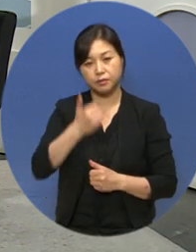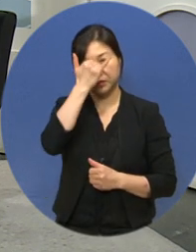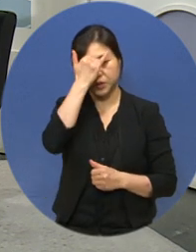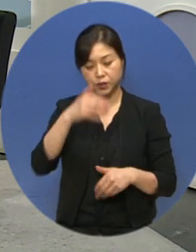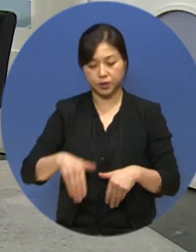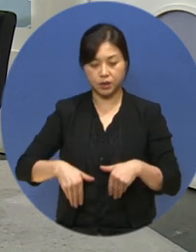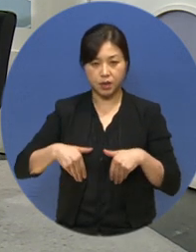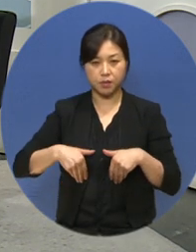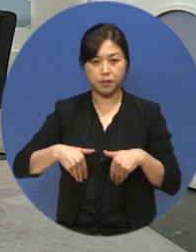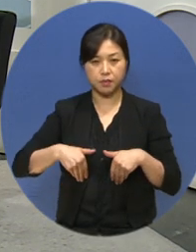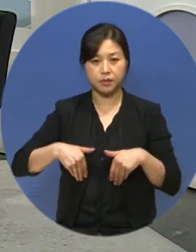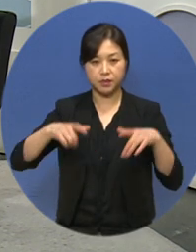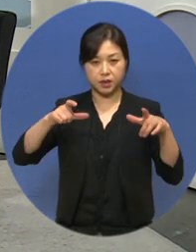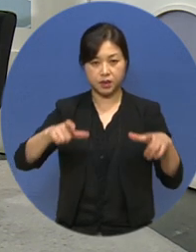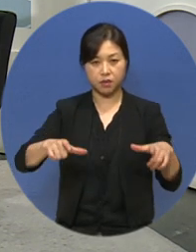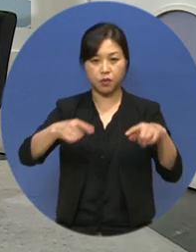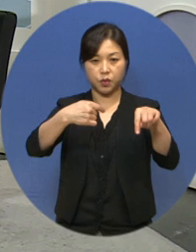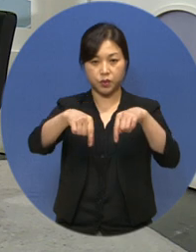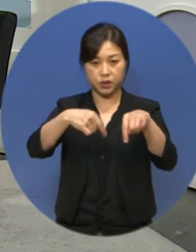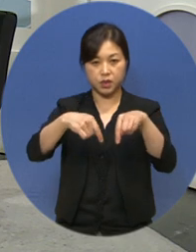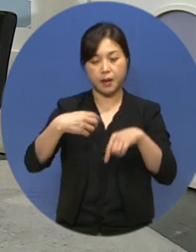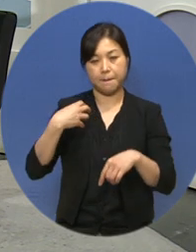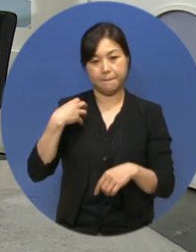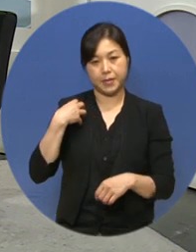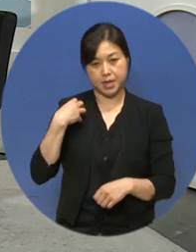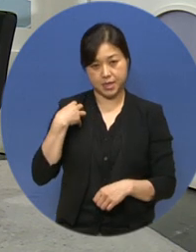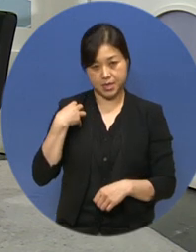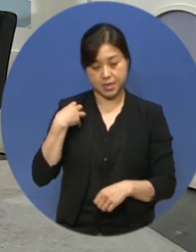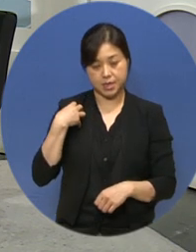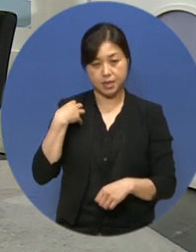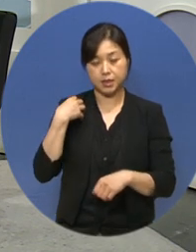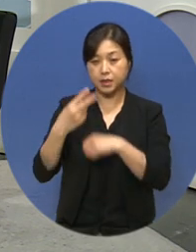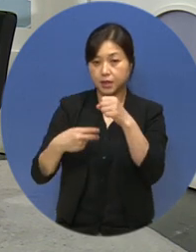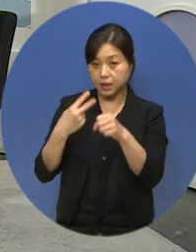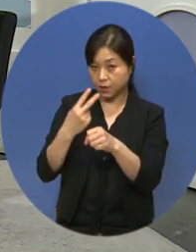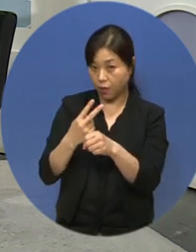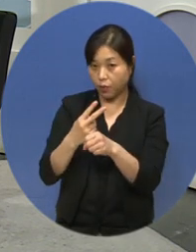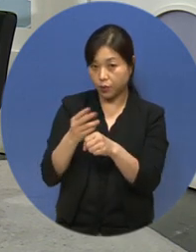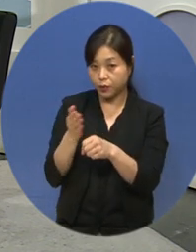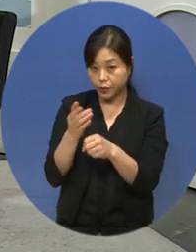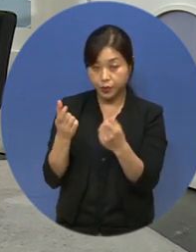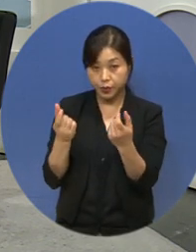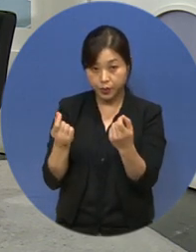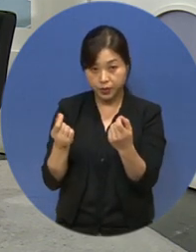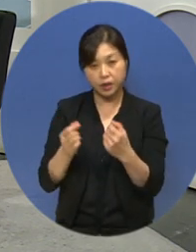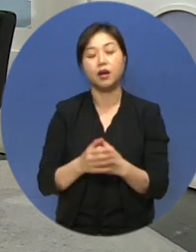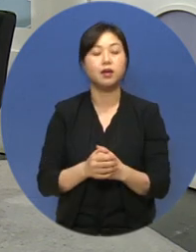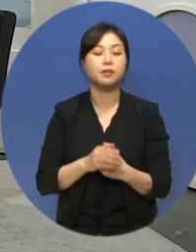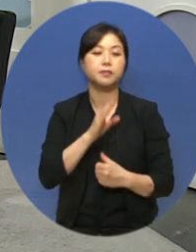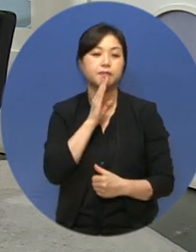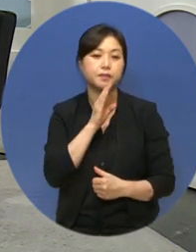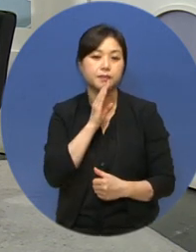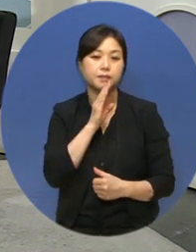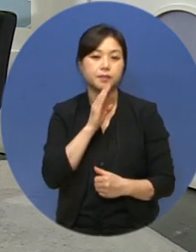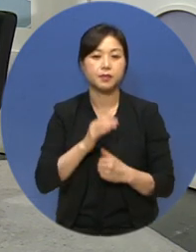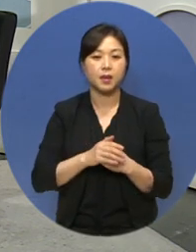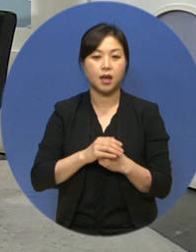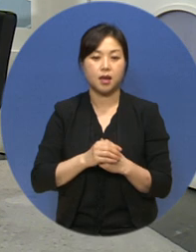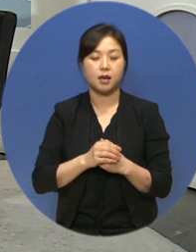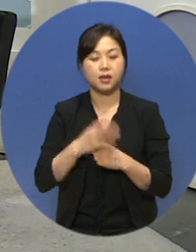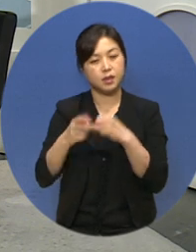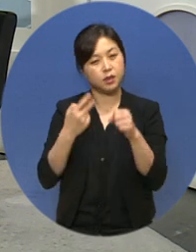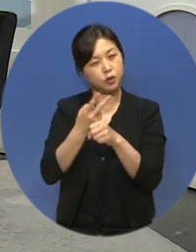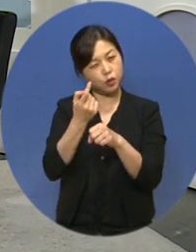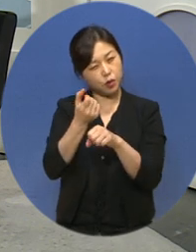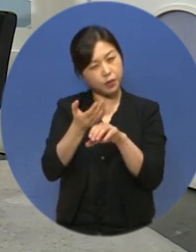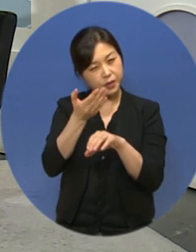충청남도의 도정을 에 맞게 되신 기간이 이제 한 2년 예 그렇습니다 예 그렇죠 1년이 조금 넘었습니다